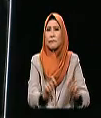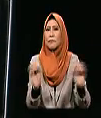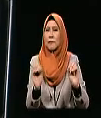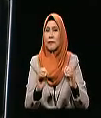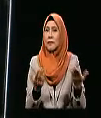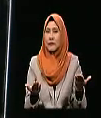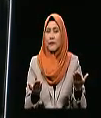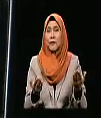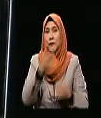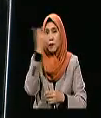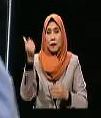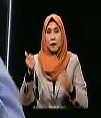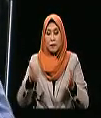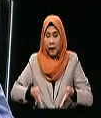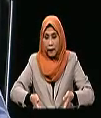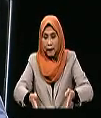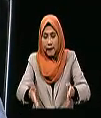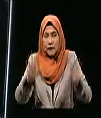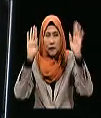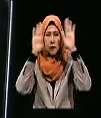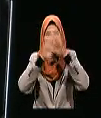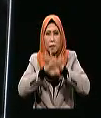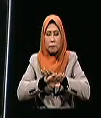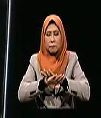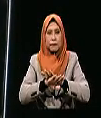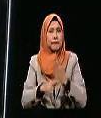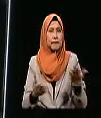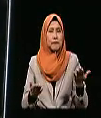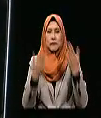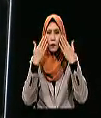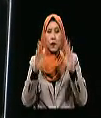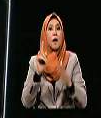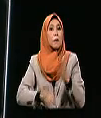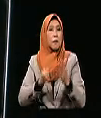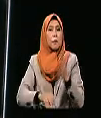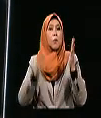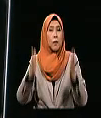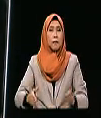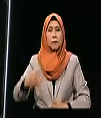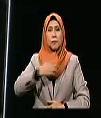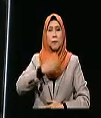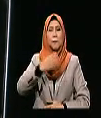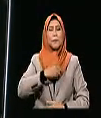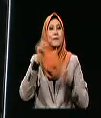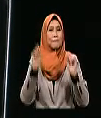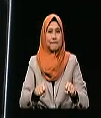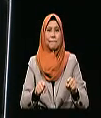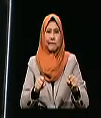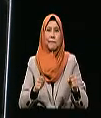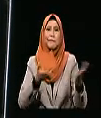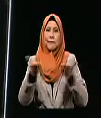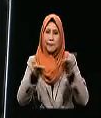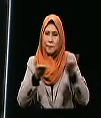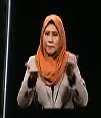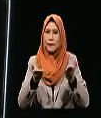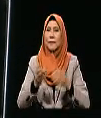maklumat? Sebab jalannya berselindung, tertutup. Jadi apa saja orang komplain kita akan layan. Dan orang, ada orang kata, beritahu kata, saya